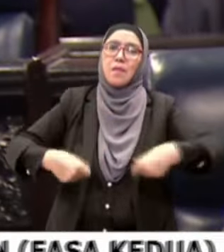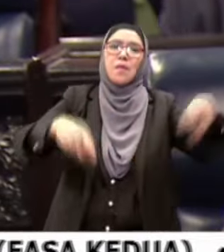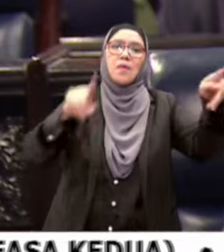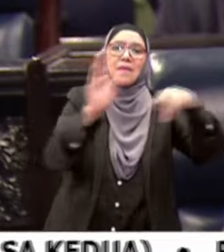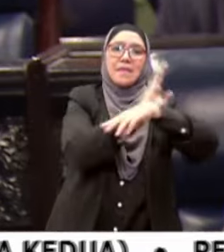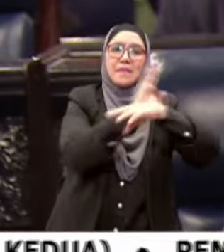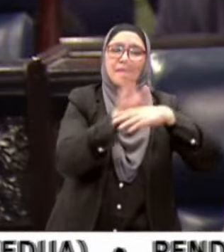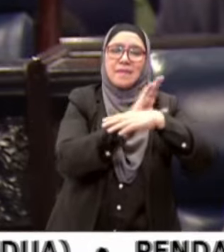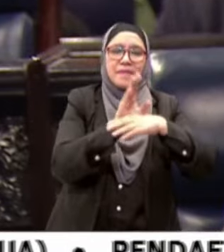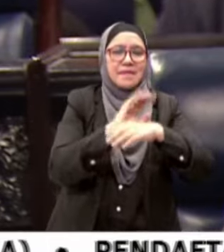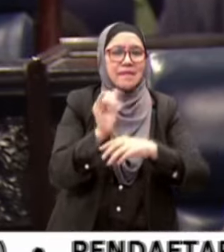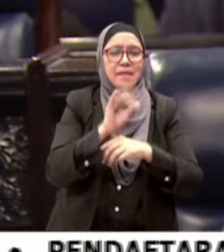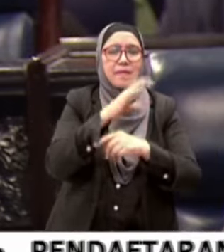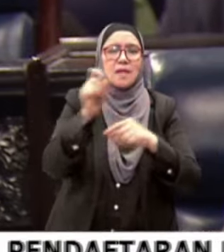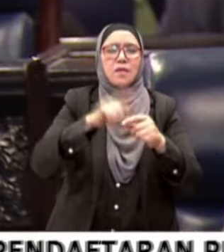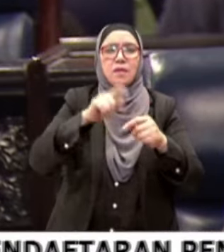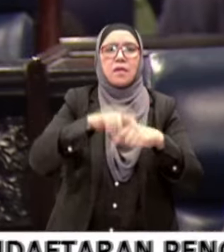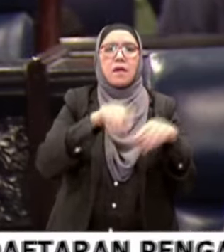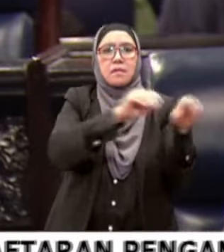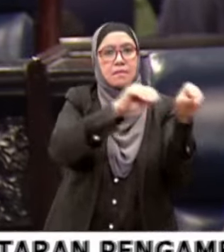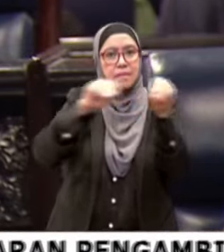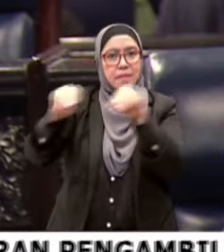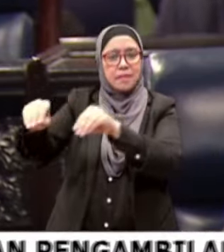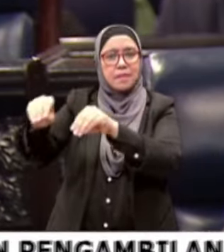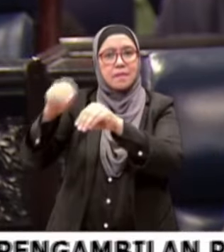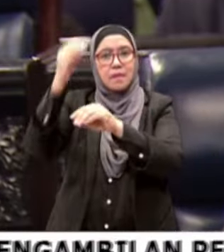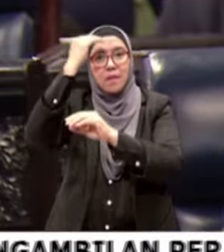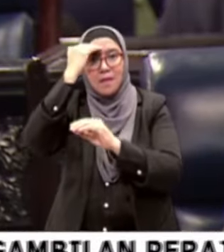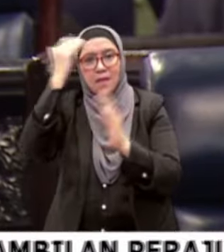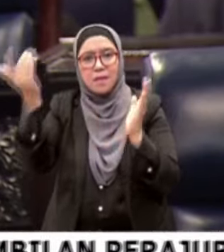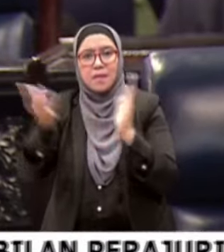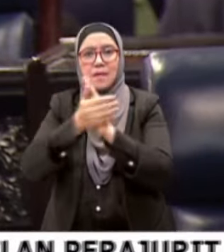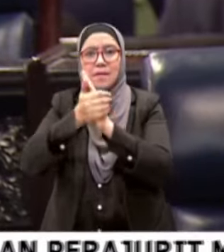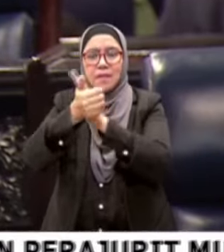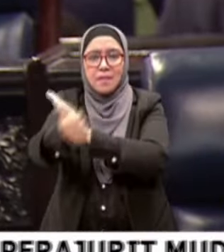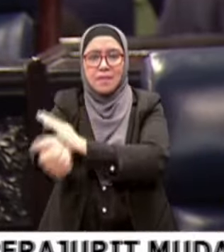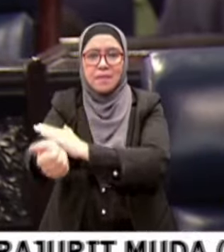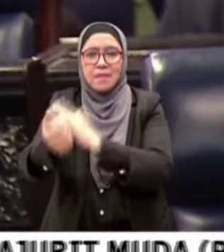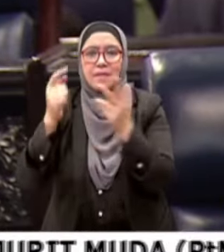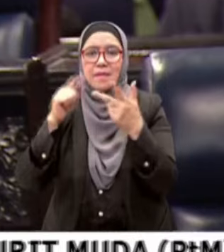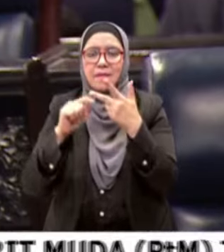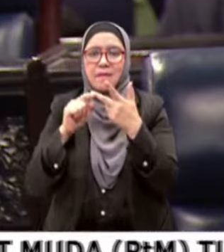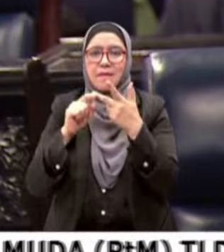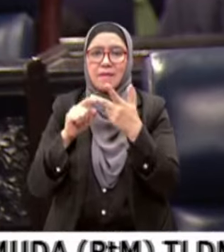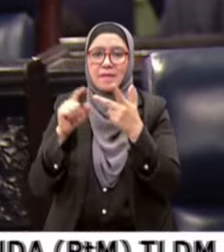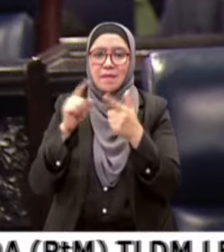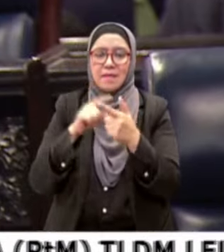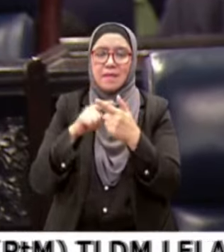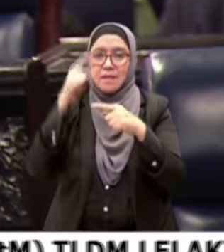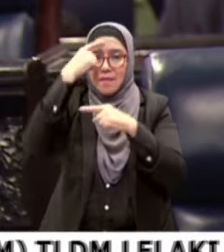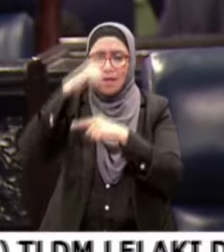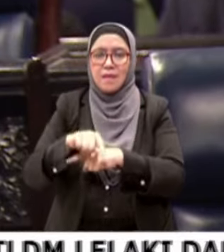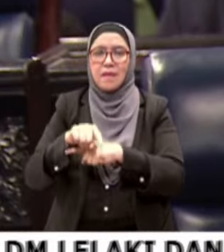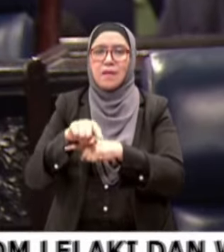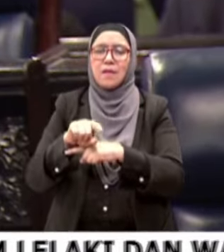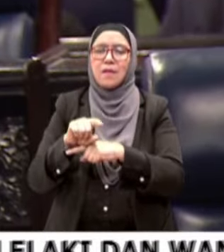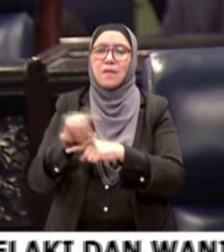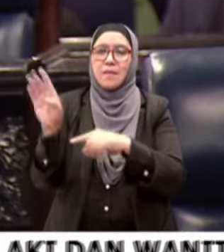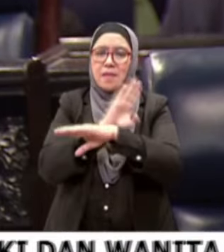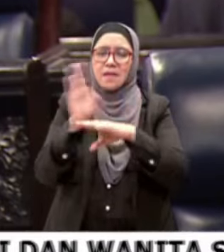permintaan pengetahuan kemahiran dan teknologi kepada pengusaha industri mikro kecil dan